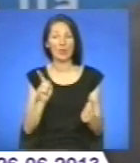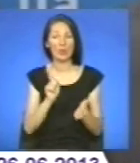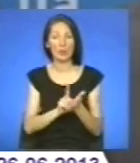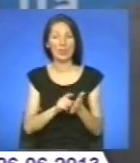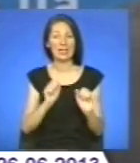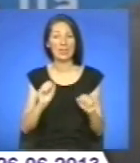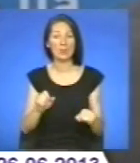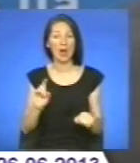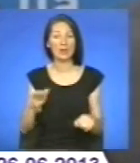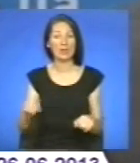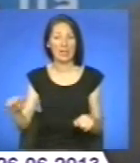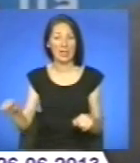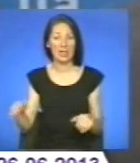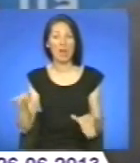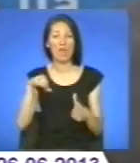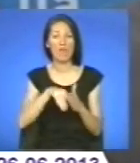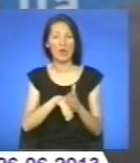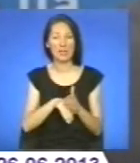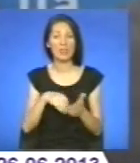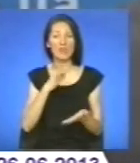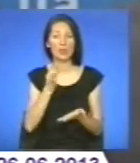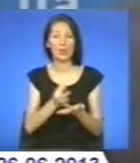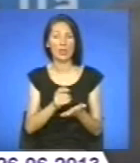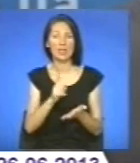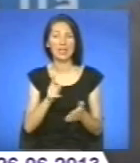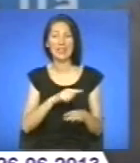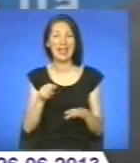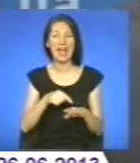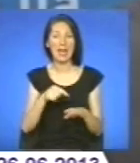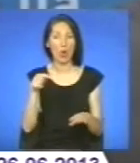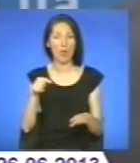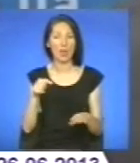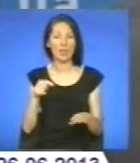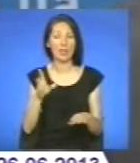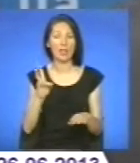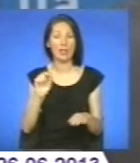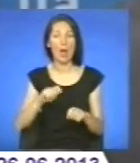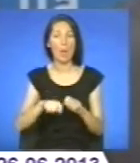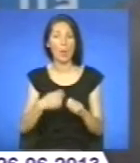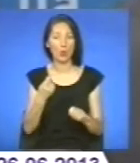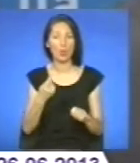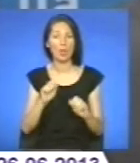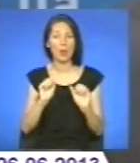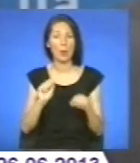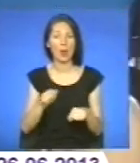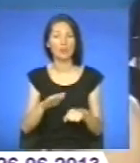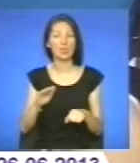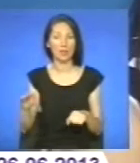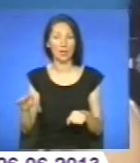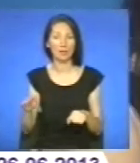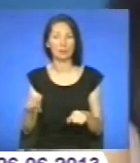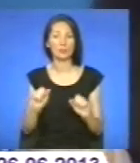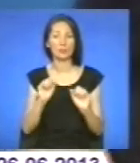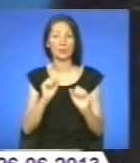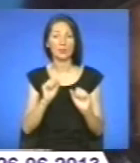дитини ввести відповідальність за нереагування на порушення прав дитини.